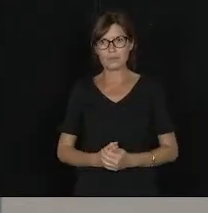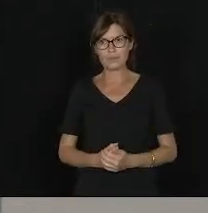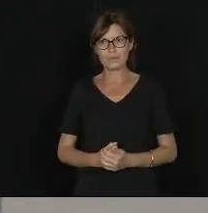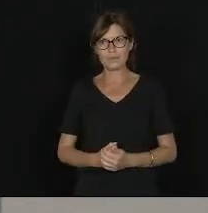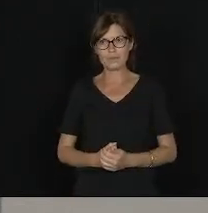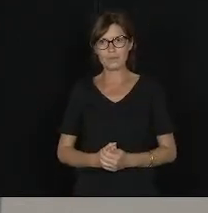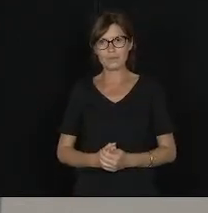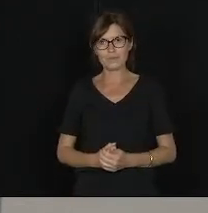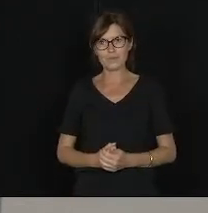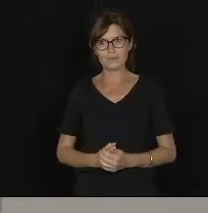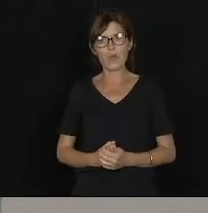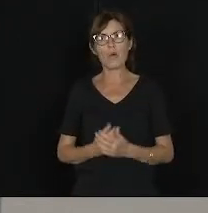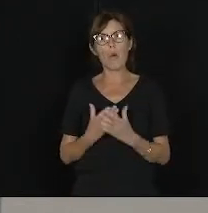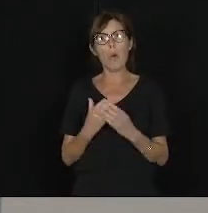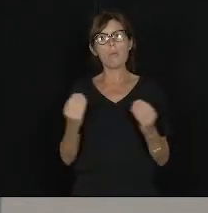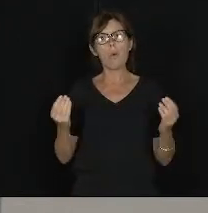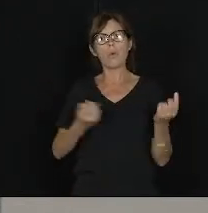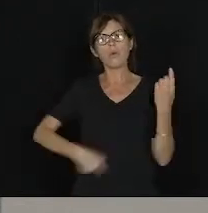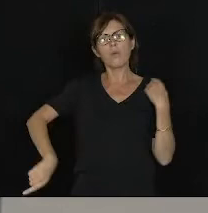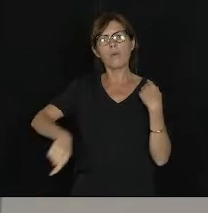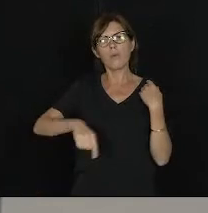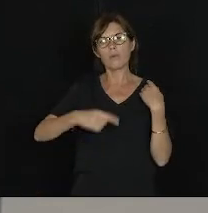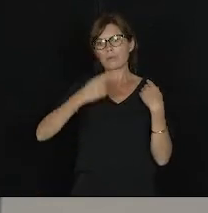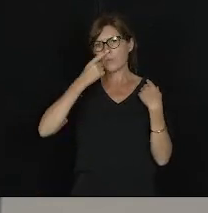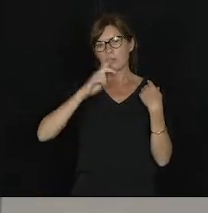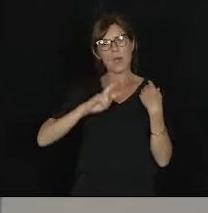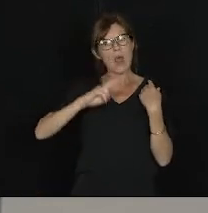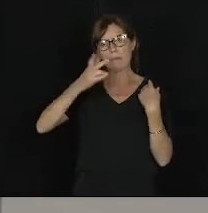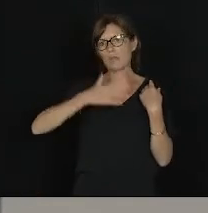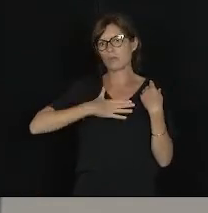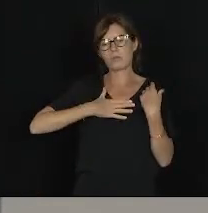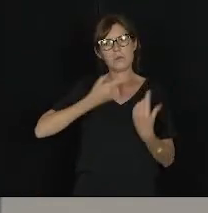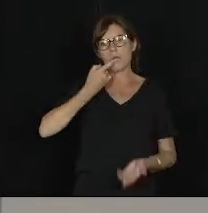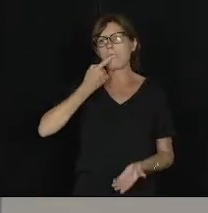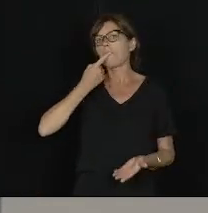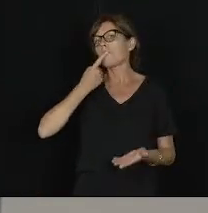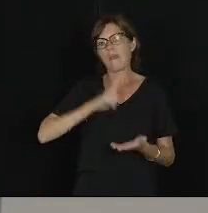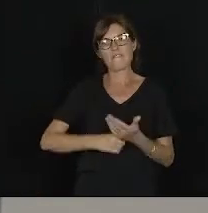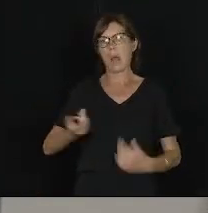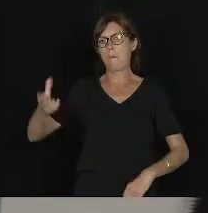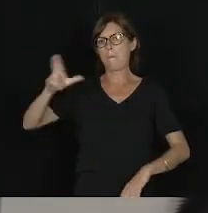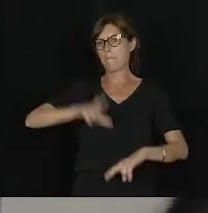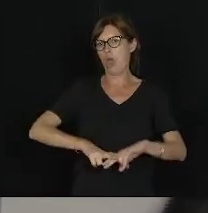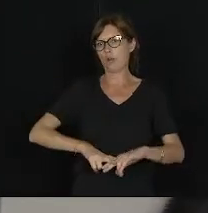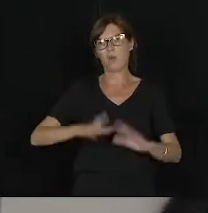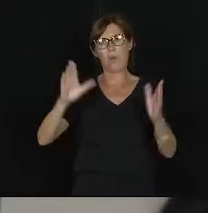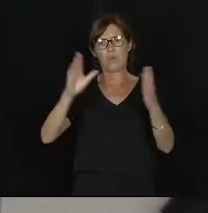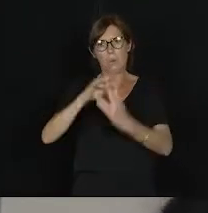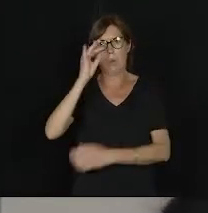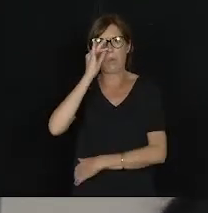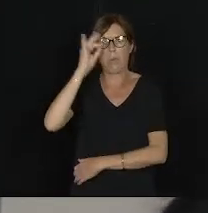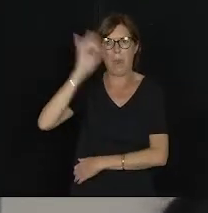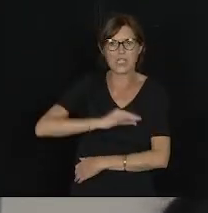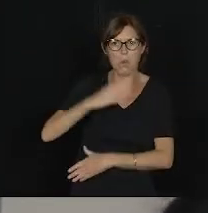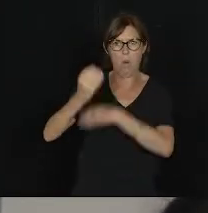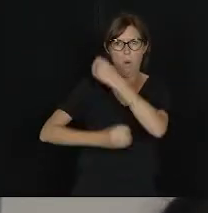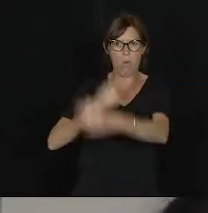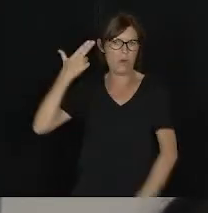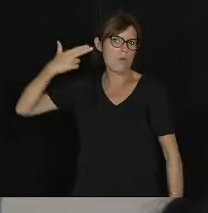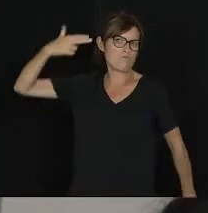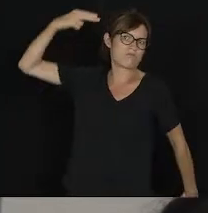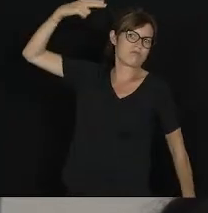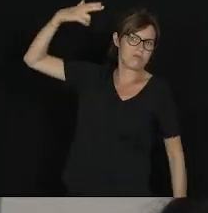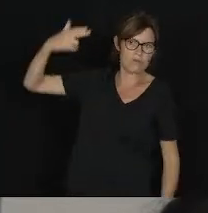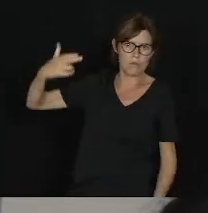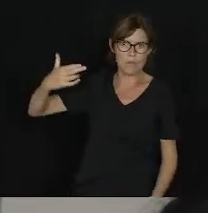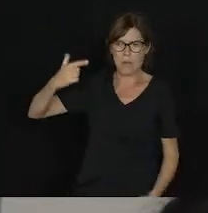Beaucoup s'habituent à l'idée d'en finir. La demande de poison, de pistolet et autres moyens de mettre un terme à ces jours est partout importante. Le suicide